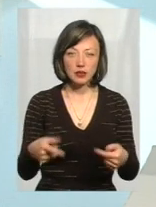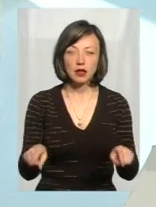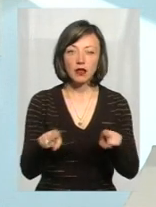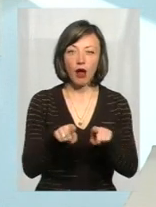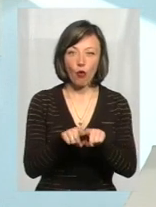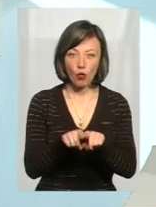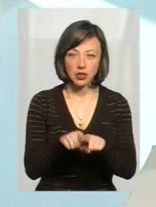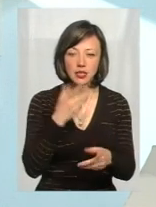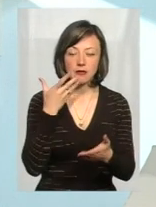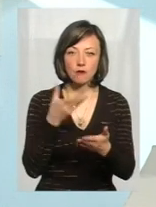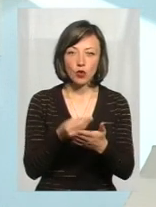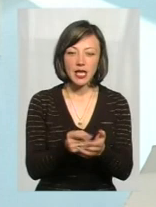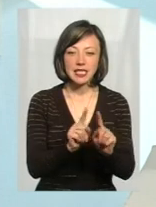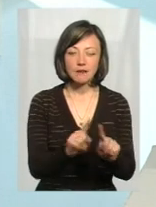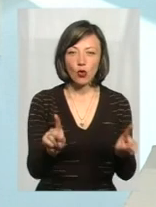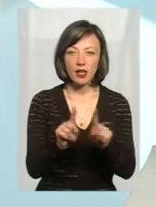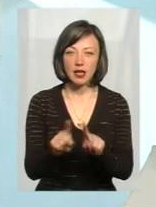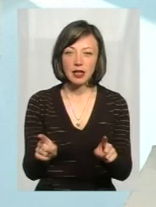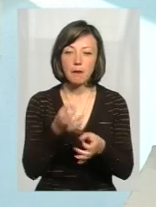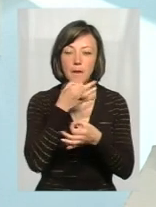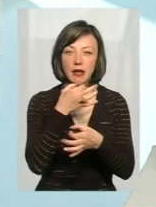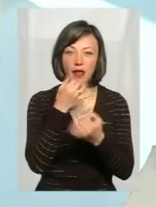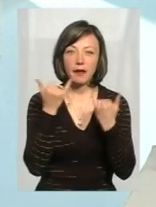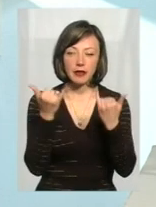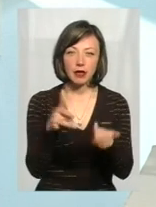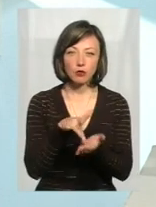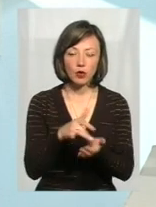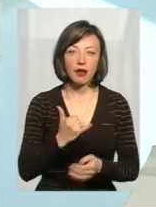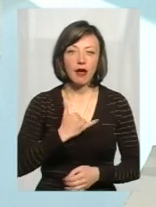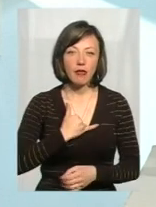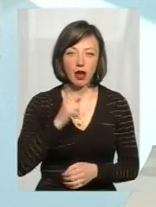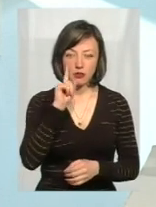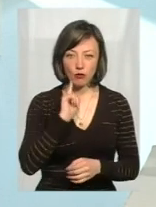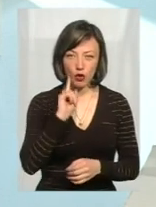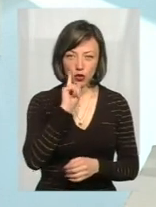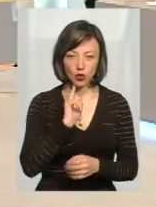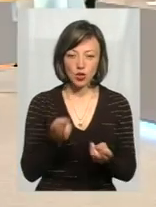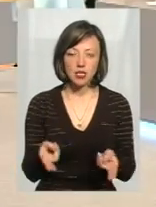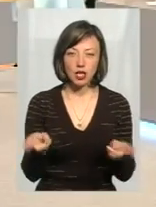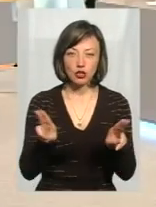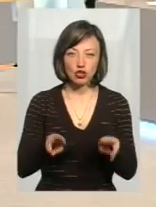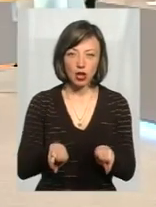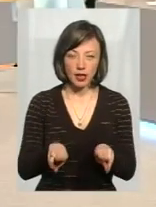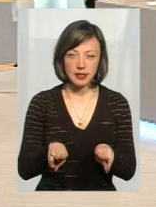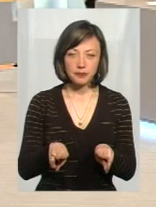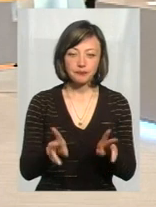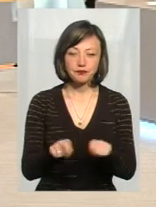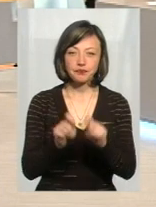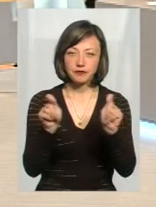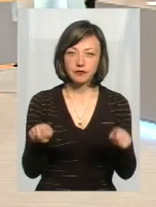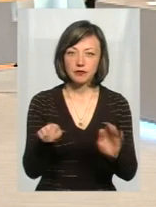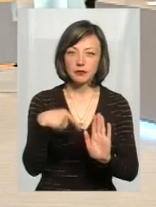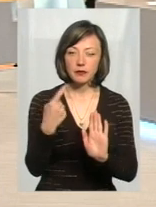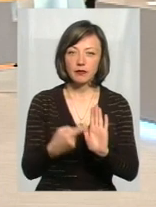також свої рідні принади для туристів. Для нас поки що залишається відкритим